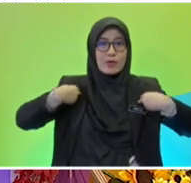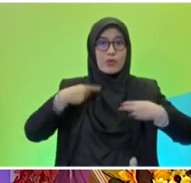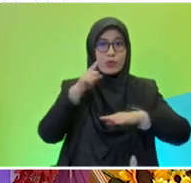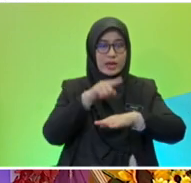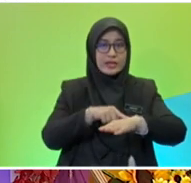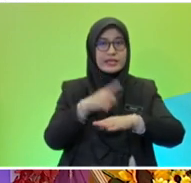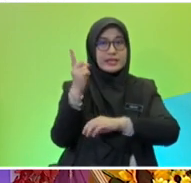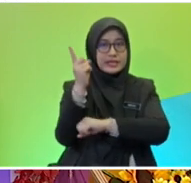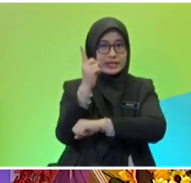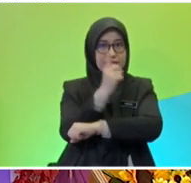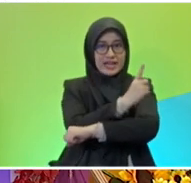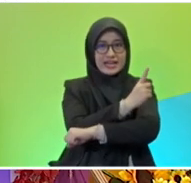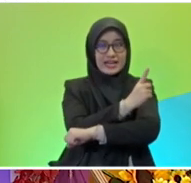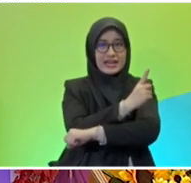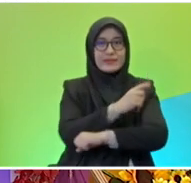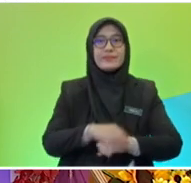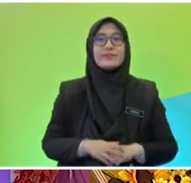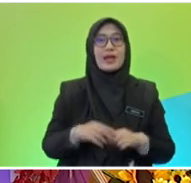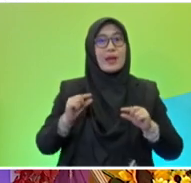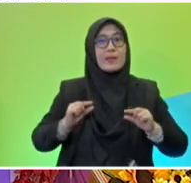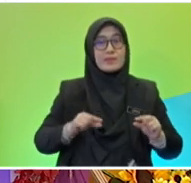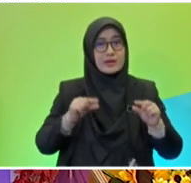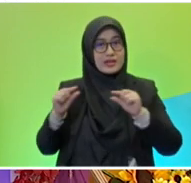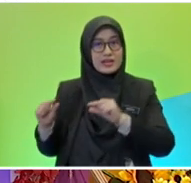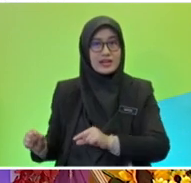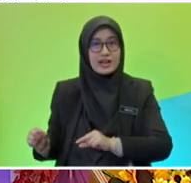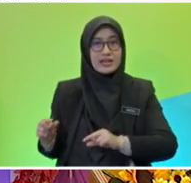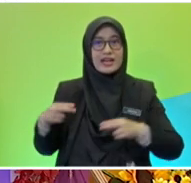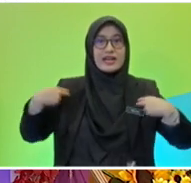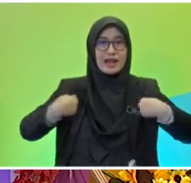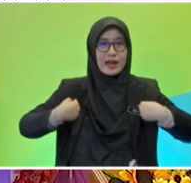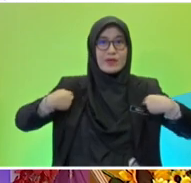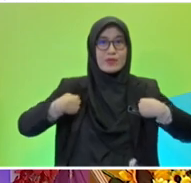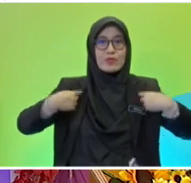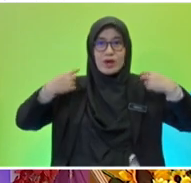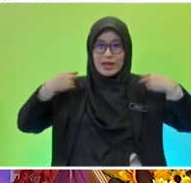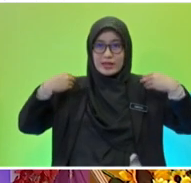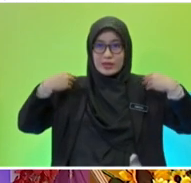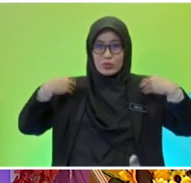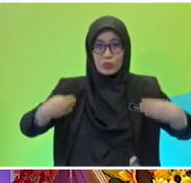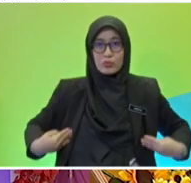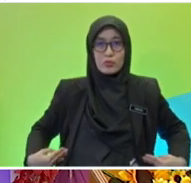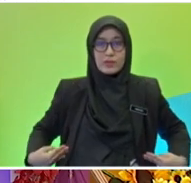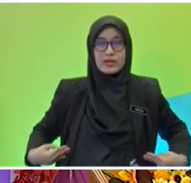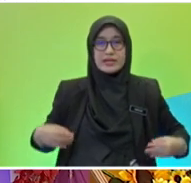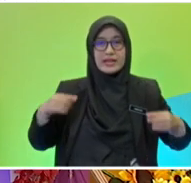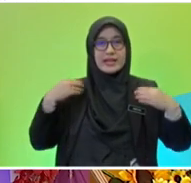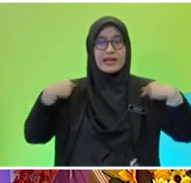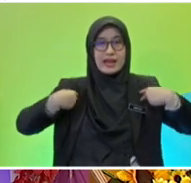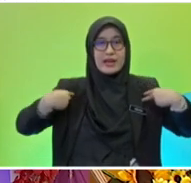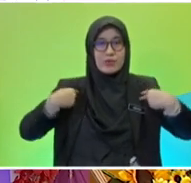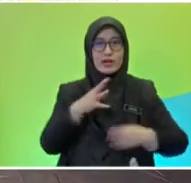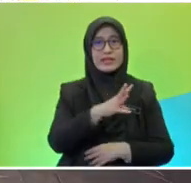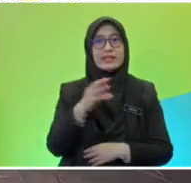haiwan di darat? Pergerakan haiwan, tubuh badan haiwan dan juga bunyi haiwan.